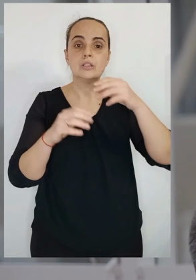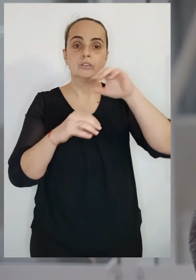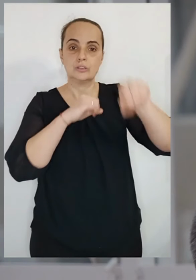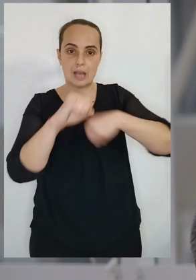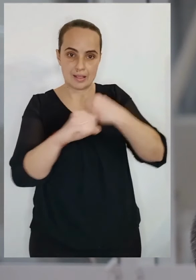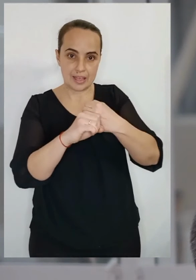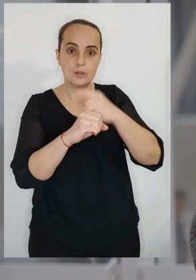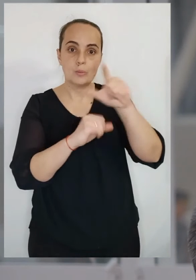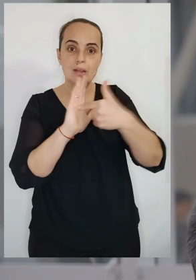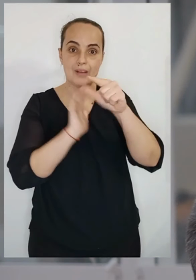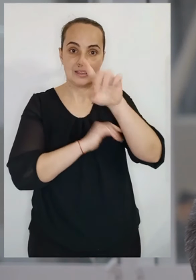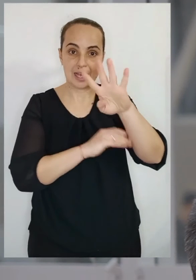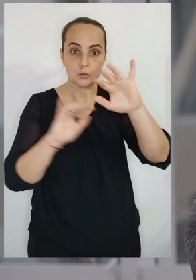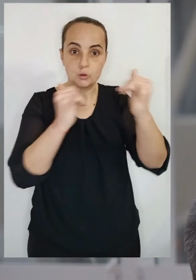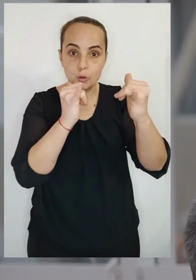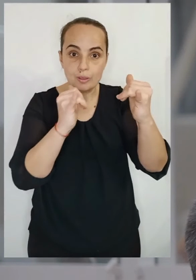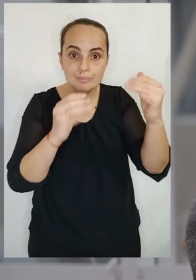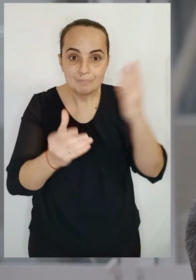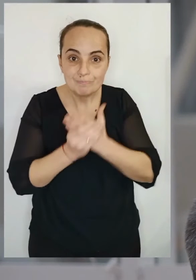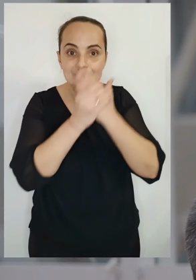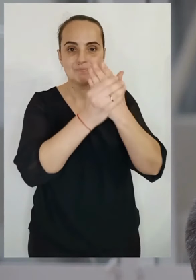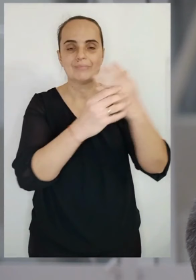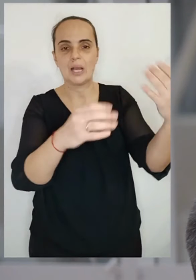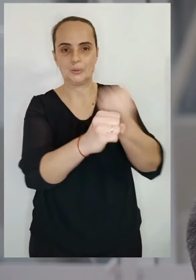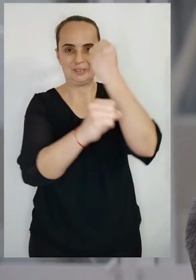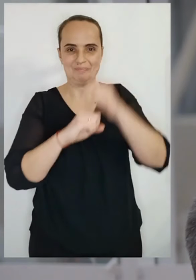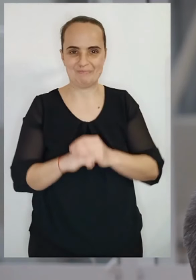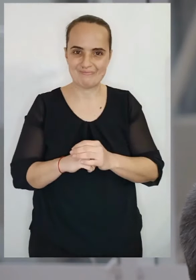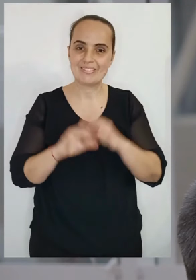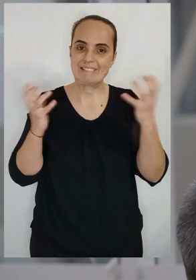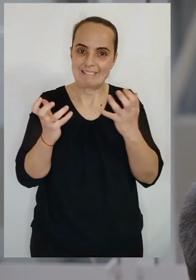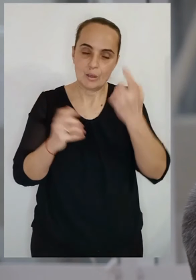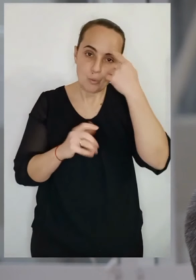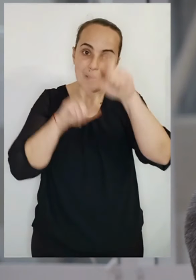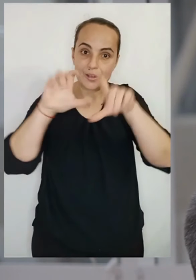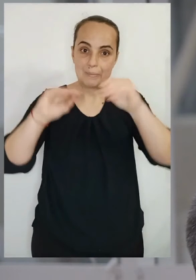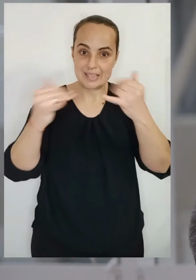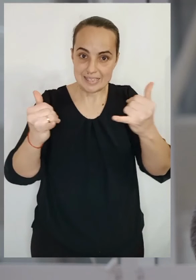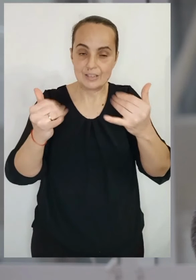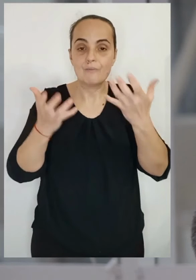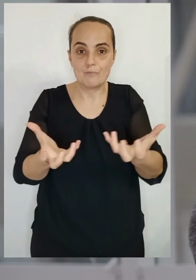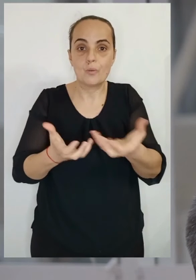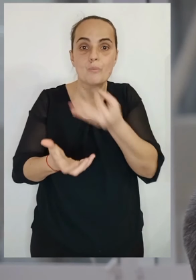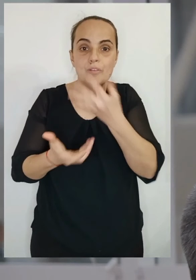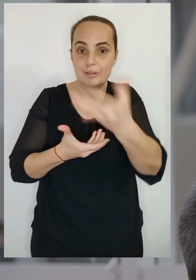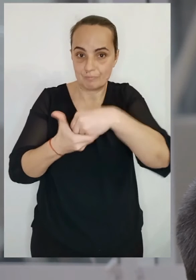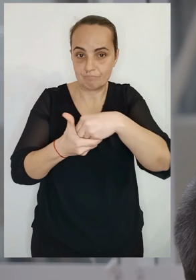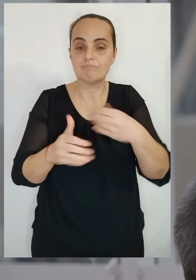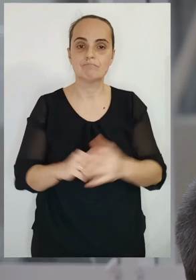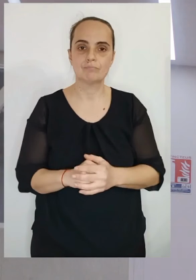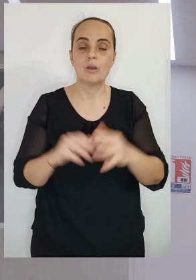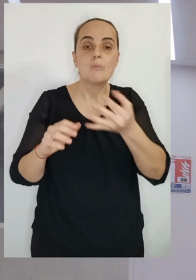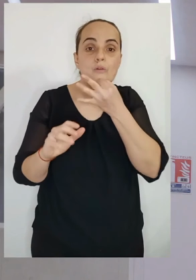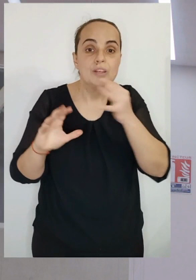2024. Et que aujourd'hui, l'objectif, c'est effectivement de pouvoir en faire profiter toutes les Avignonnaises et tous les Avignonnais au travers